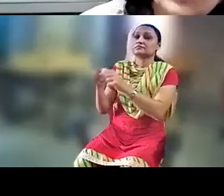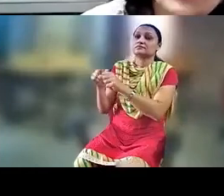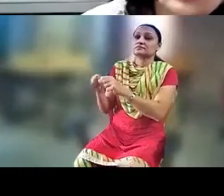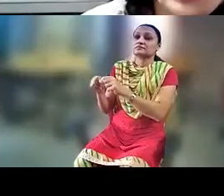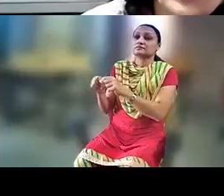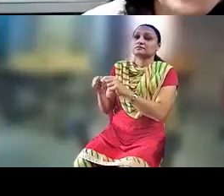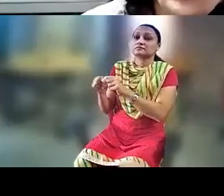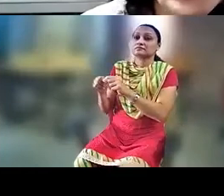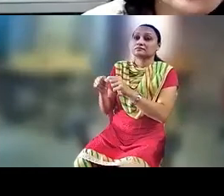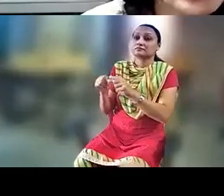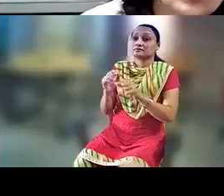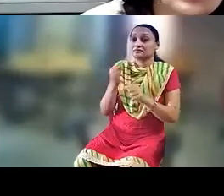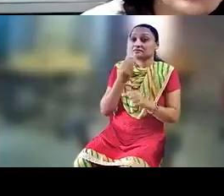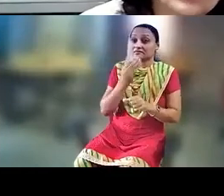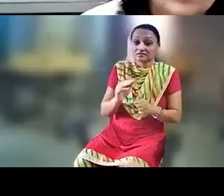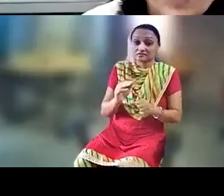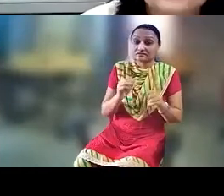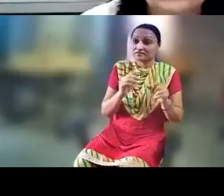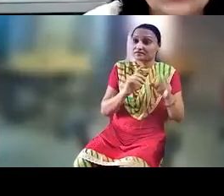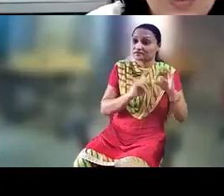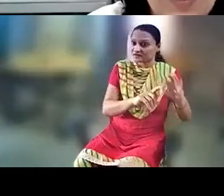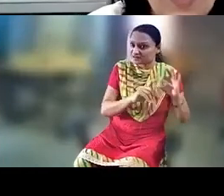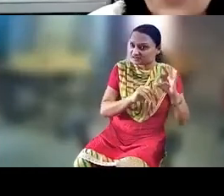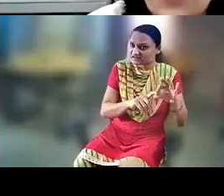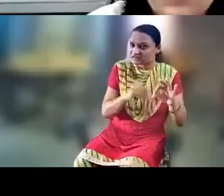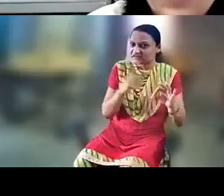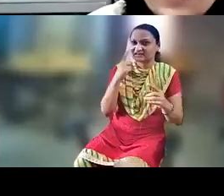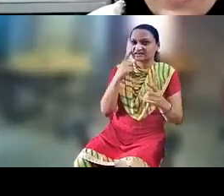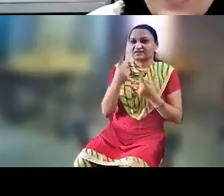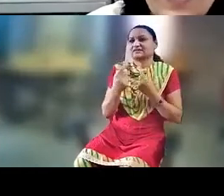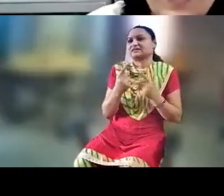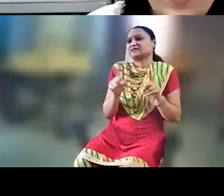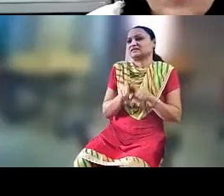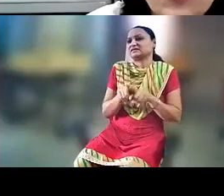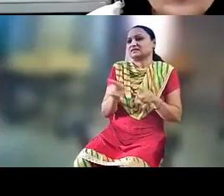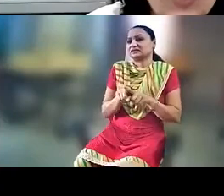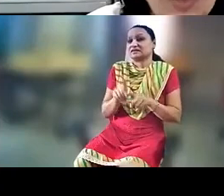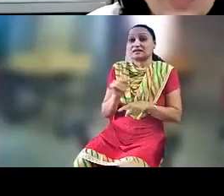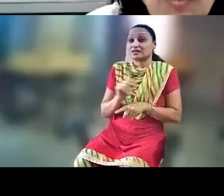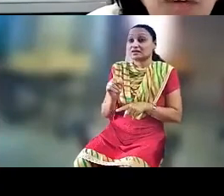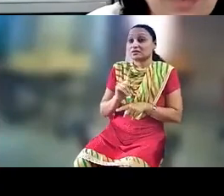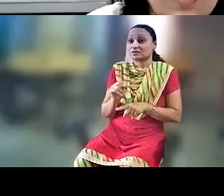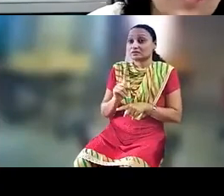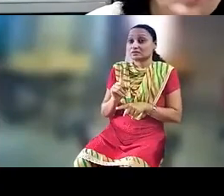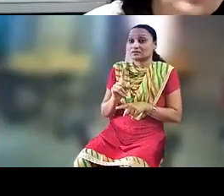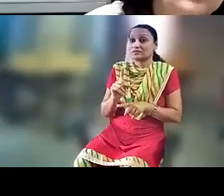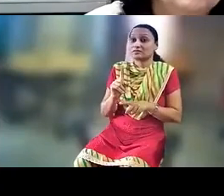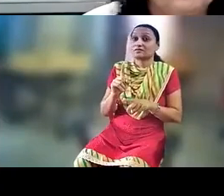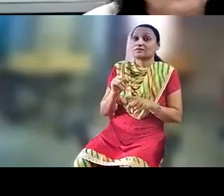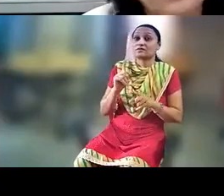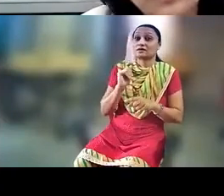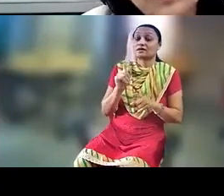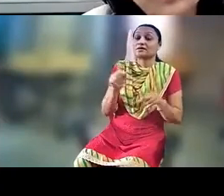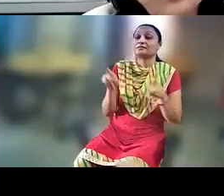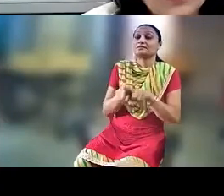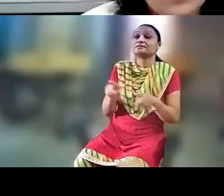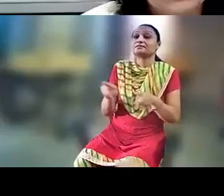बच्चे से ही पूछेंगे तो ये तो उसका टेस्ट हो जाएगा। तो हमें टेस्ट नहीं लेना, हम तो इसको एक एक्टिविटी कर रहे हैं।